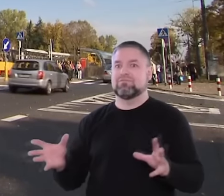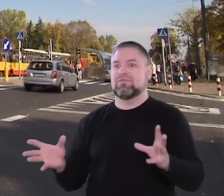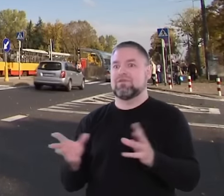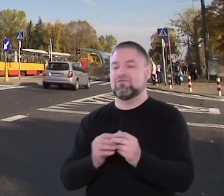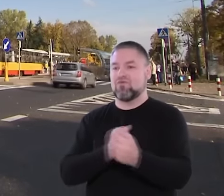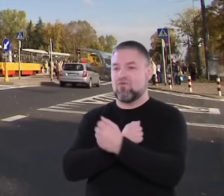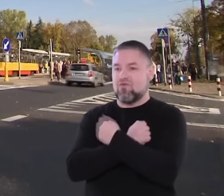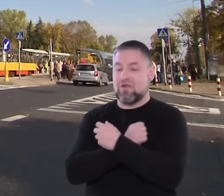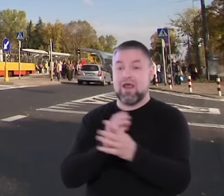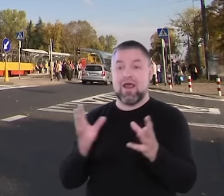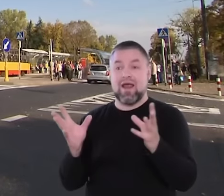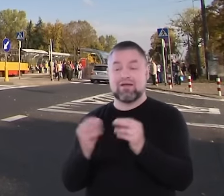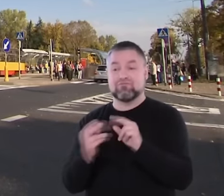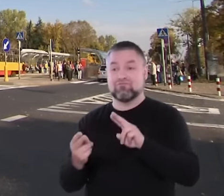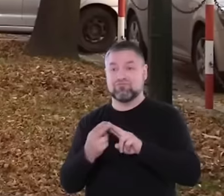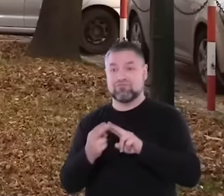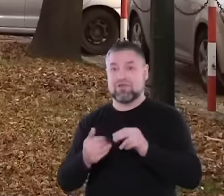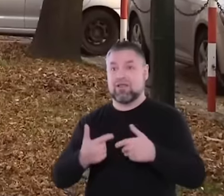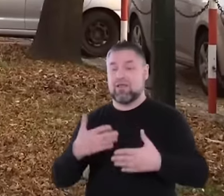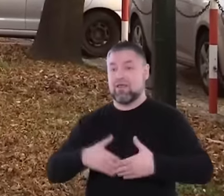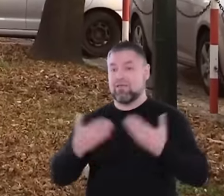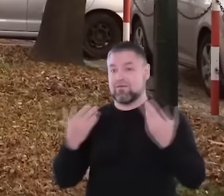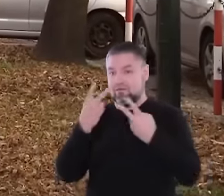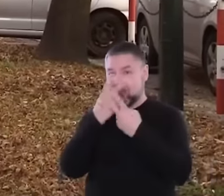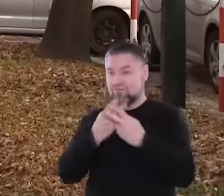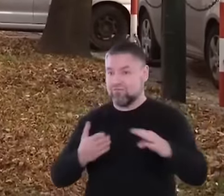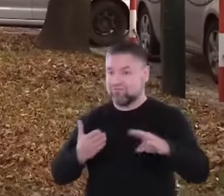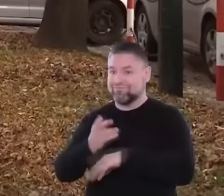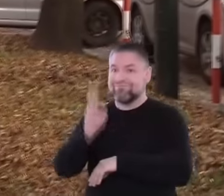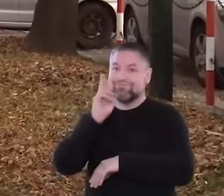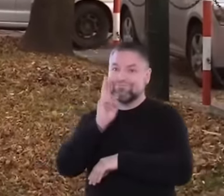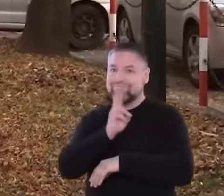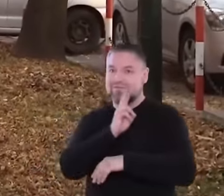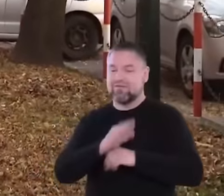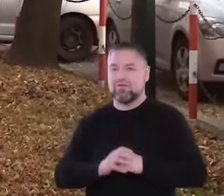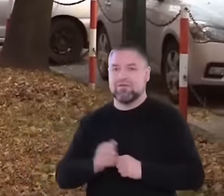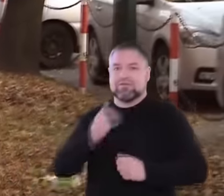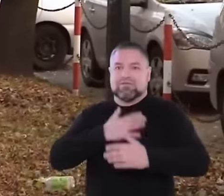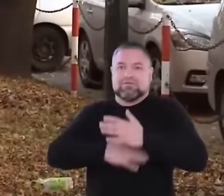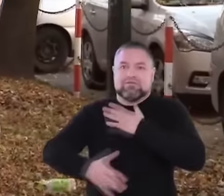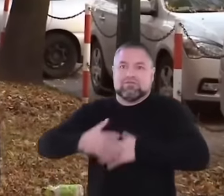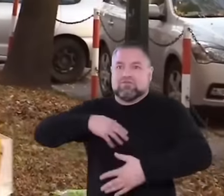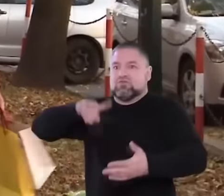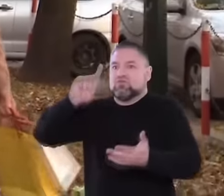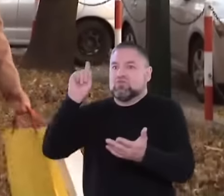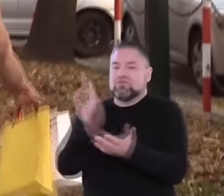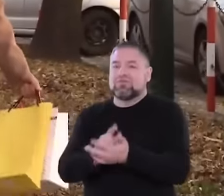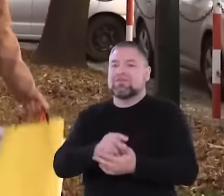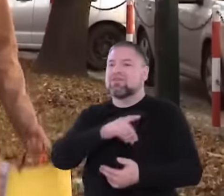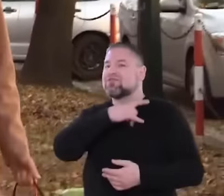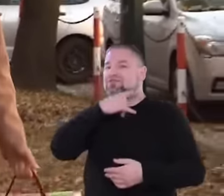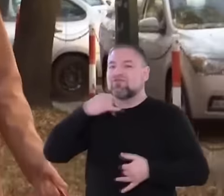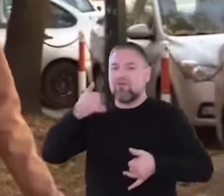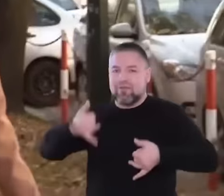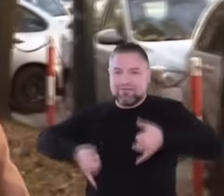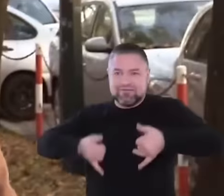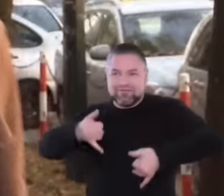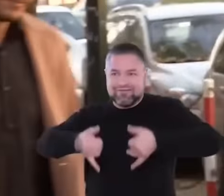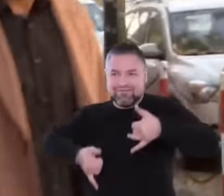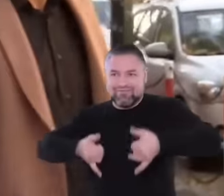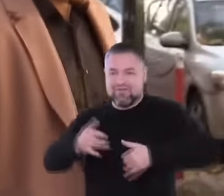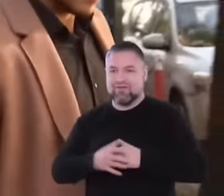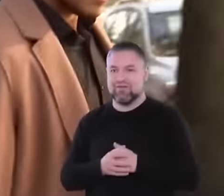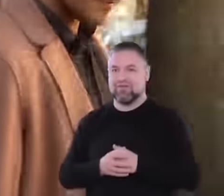Wspólnie z Anitą ustalili, że za kilka dni odwiedzą jego mamę. Słuchaj, tak się cieszę, że udało mi się zdobyć te czerwone szpilki, wiesz. Do